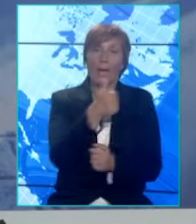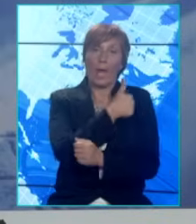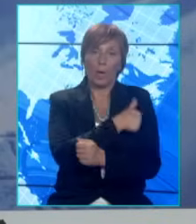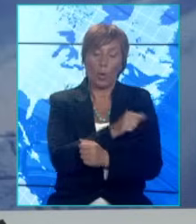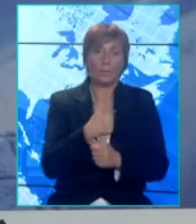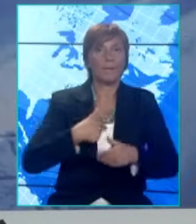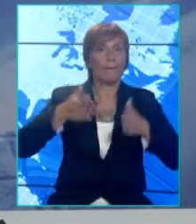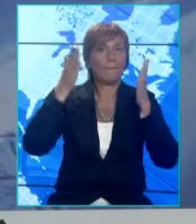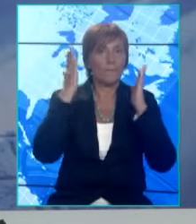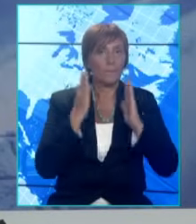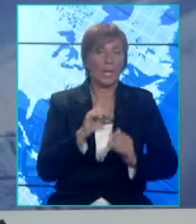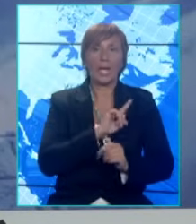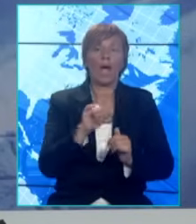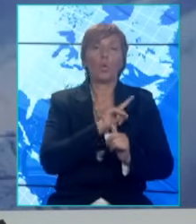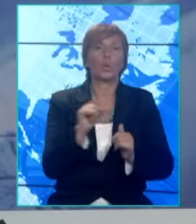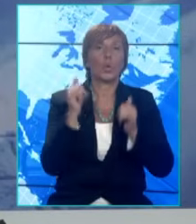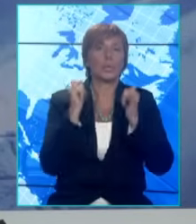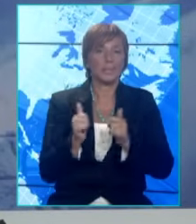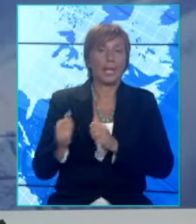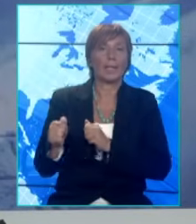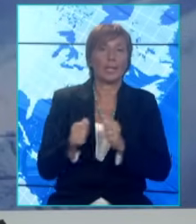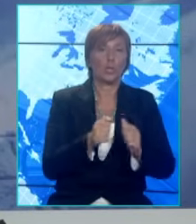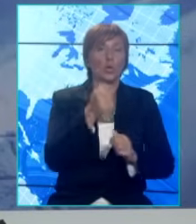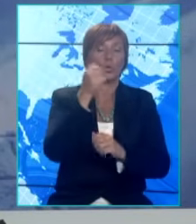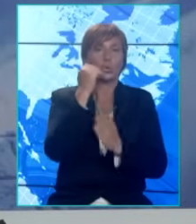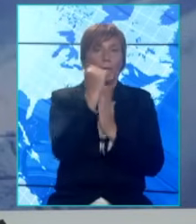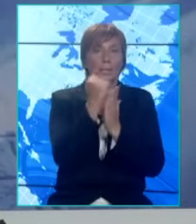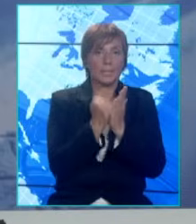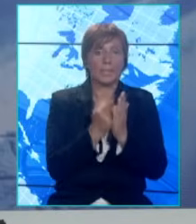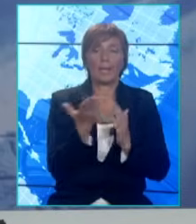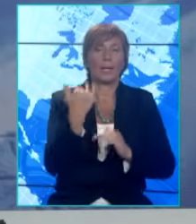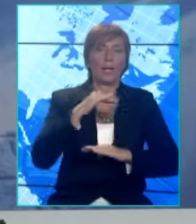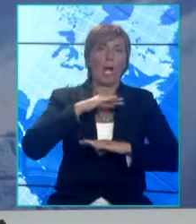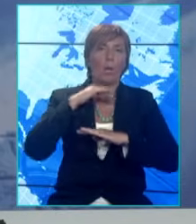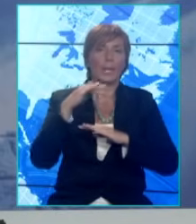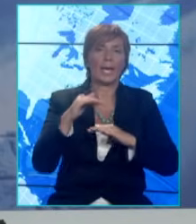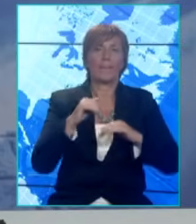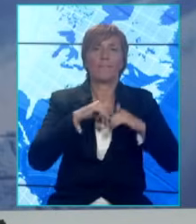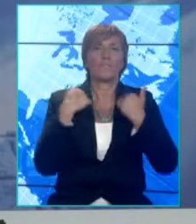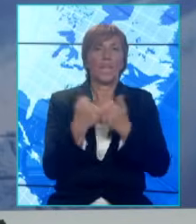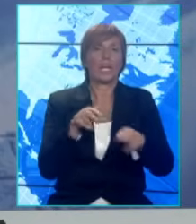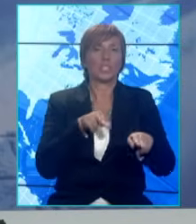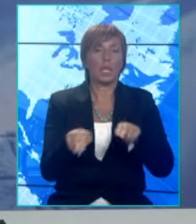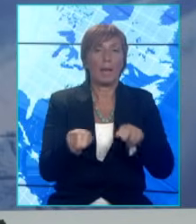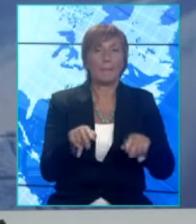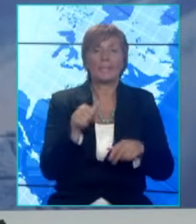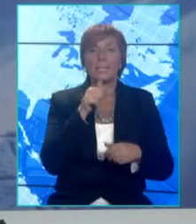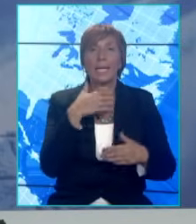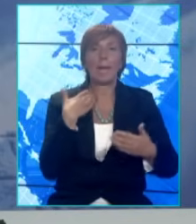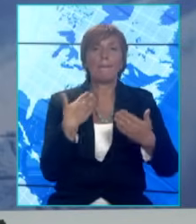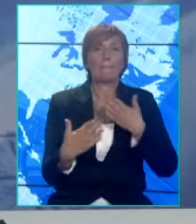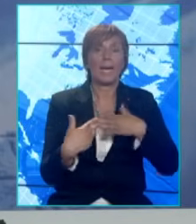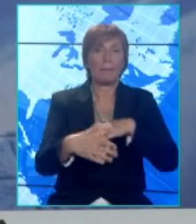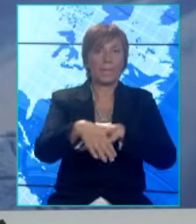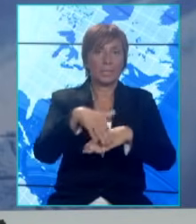Vjerujem dakle kako su i do sada donošeni zakoni kako na razini Vijeća ministara i parlamentarne skupštine, tako da će i